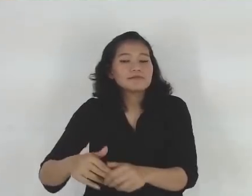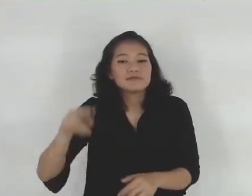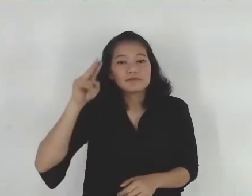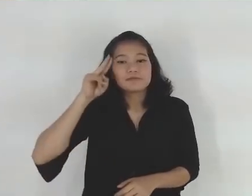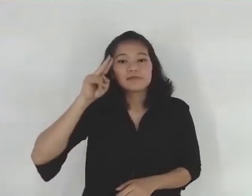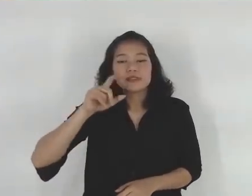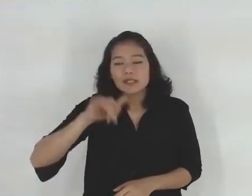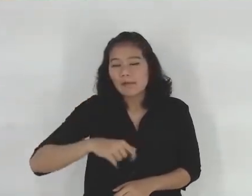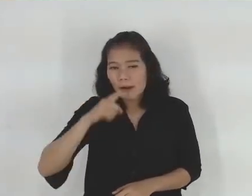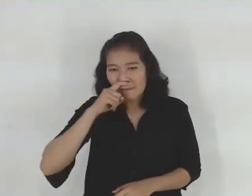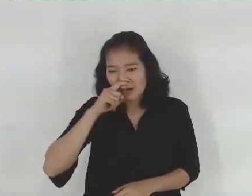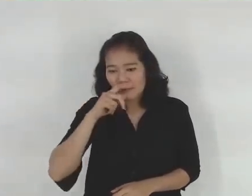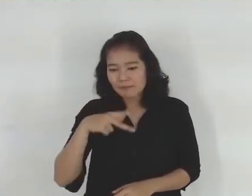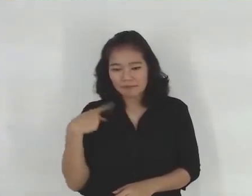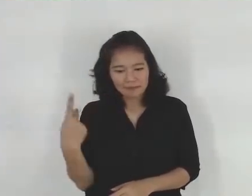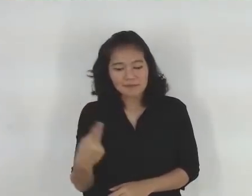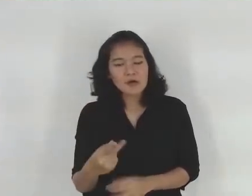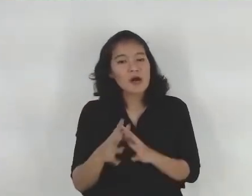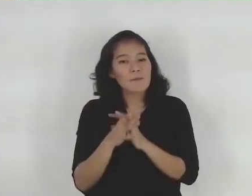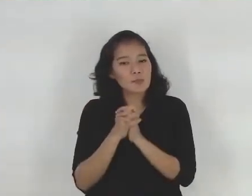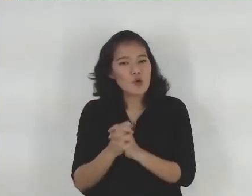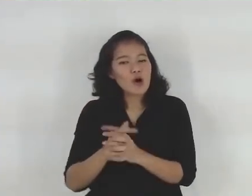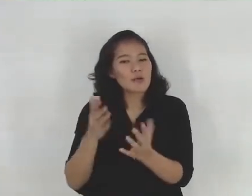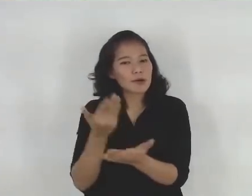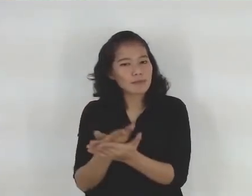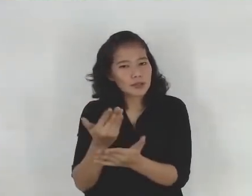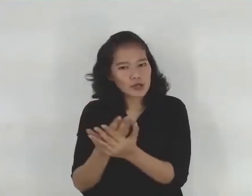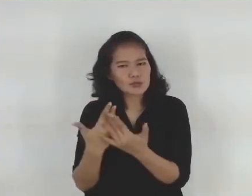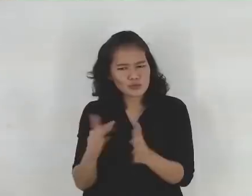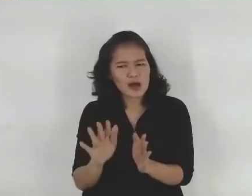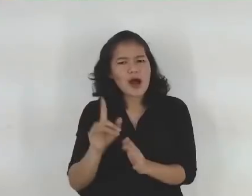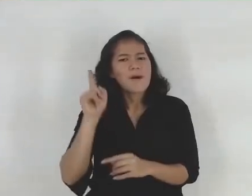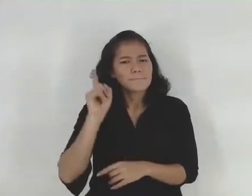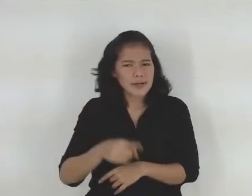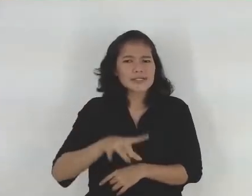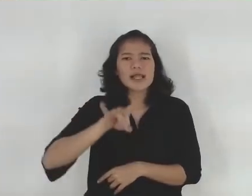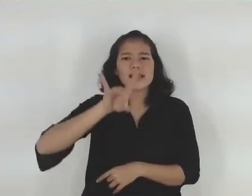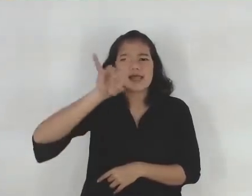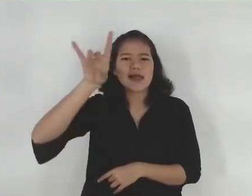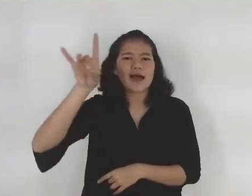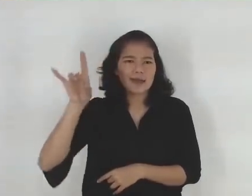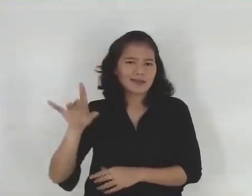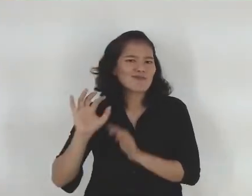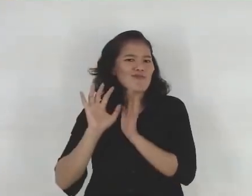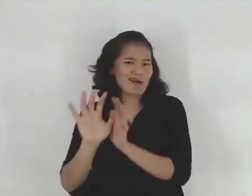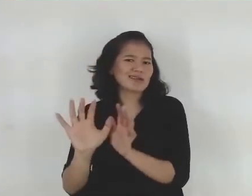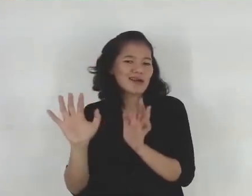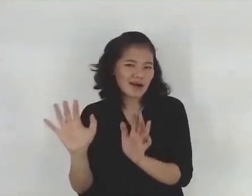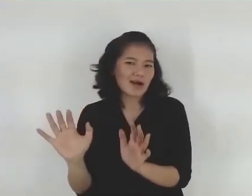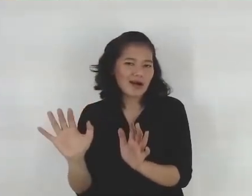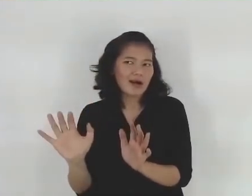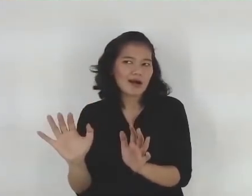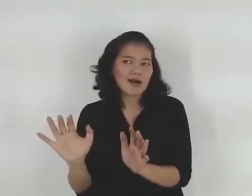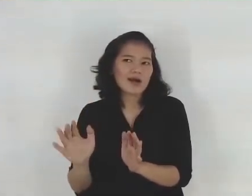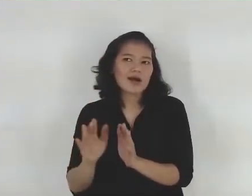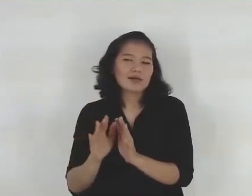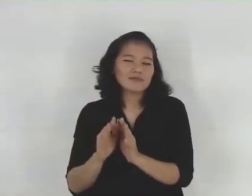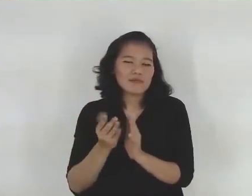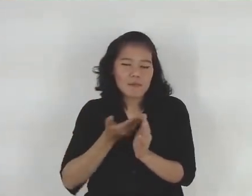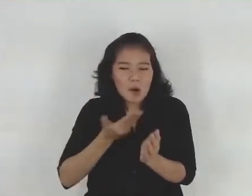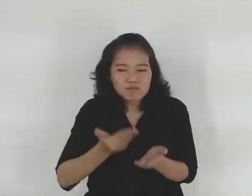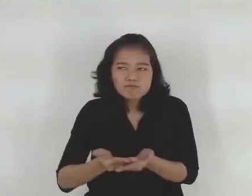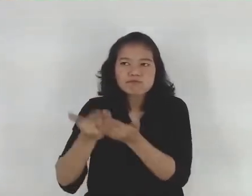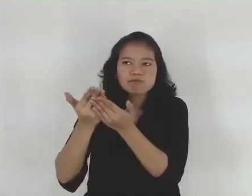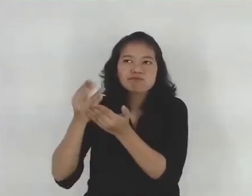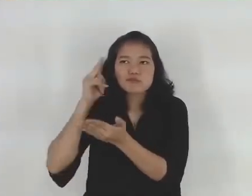Bapak inilah doa dan permohonan kami masih banyak lagi permohonan yang kami ingin panjatkan kepadamu